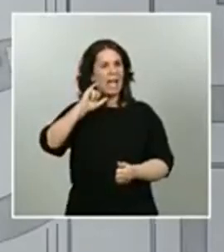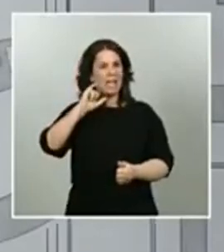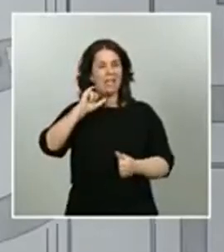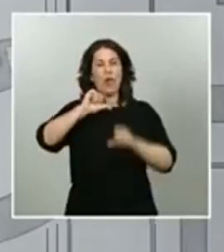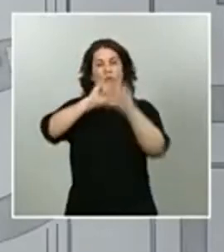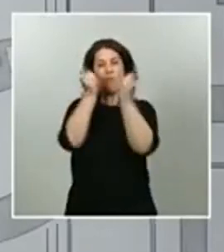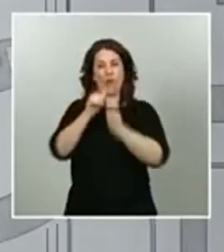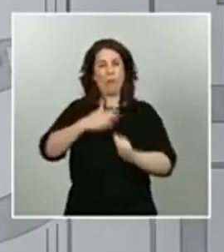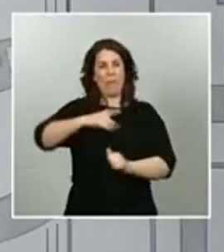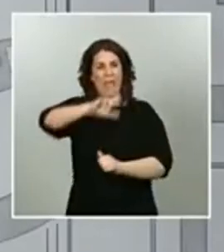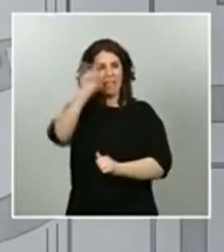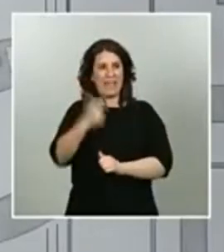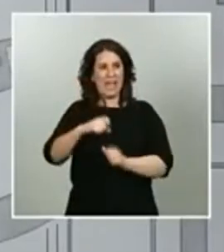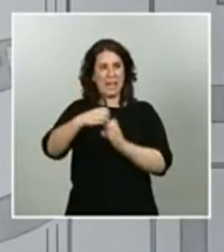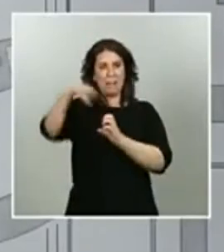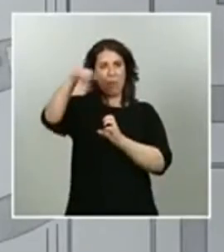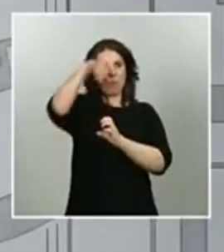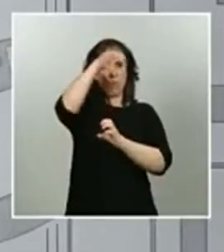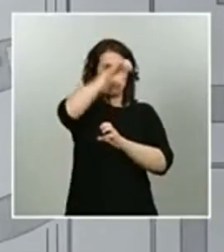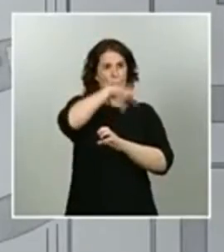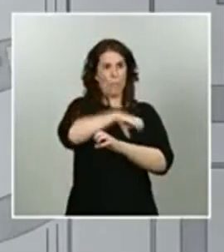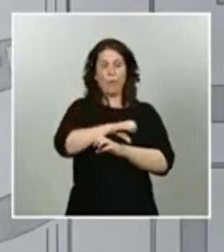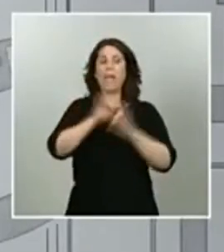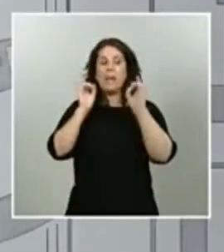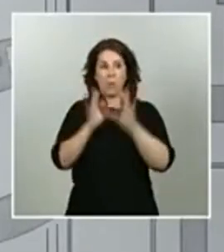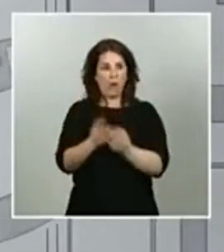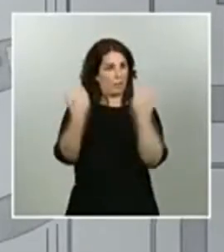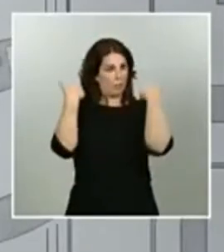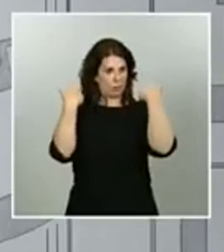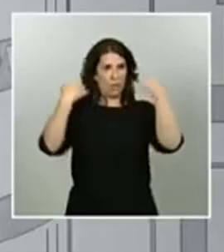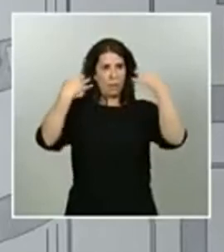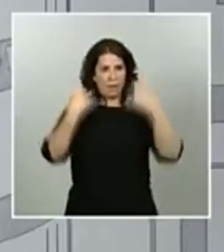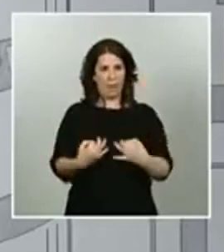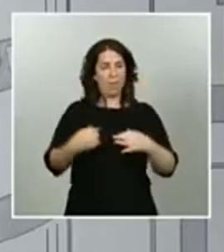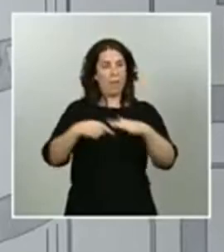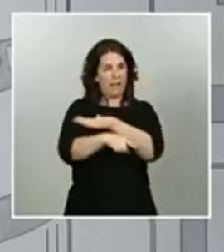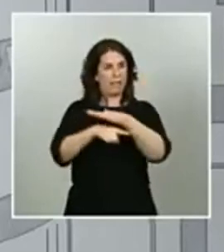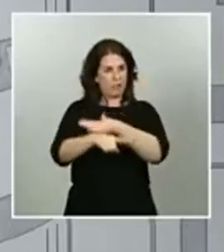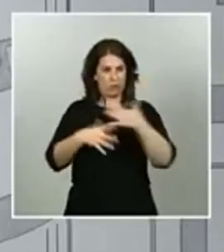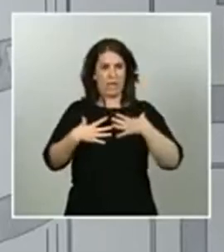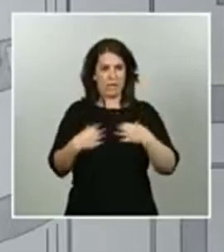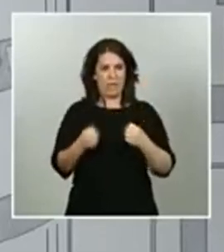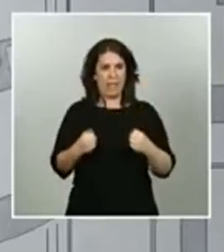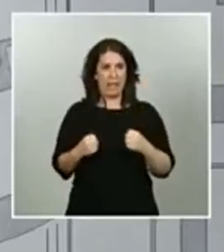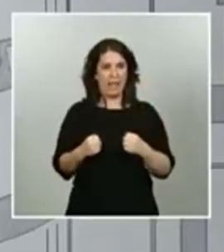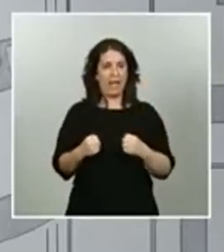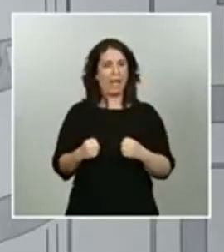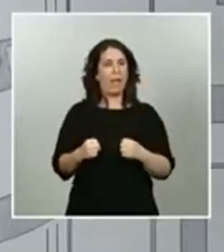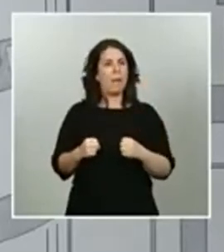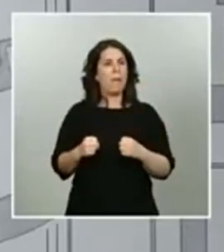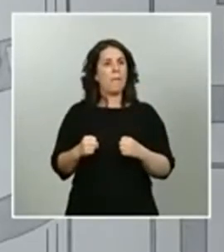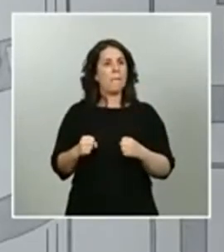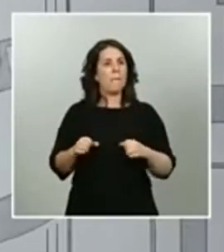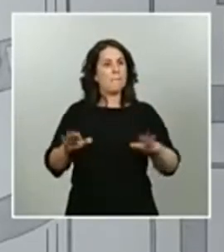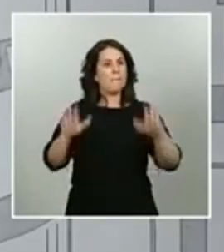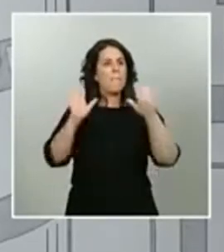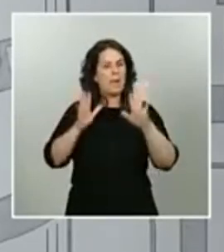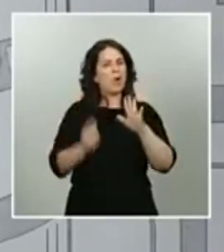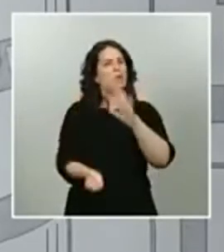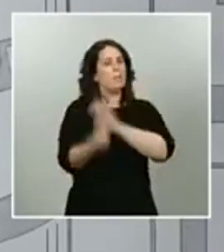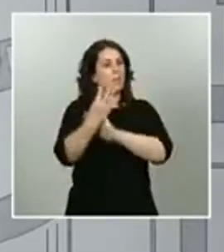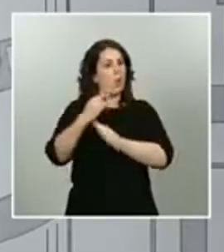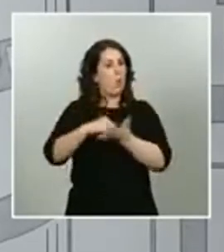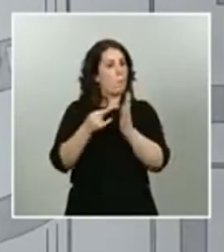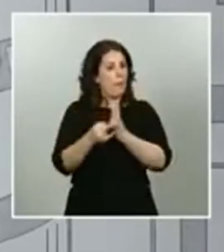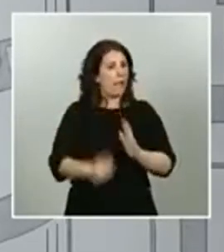la gestione della politica sanitaria, però abbiamo elaborato un piano nazionale di monitoraggio che ci consente, combinando una ventina di